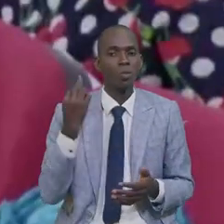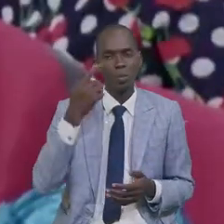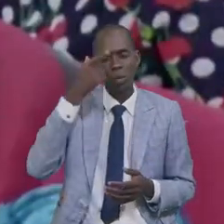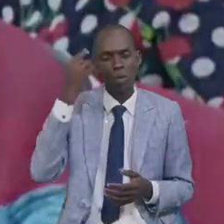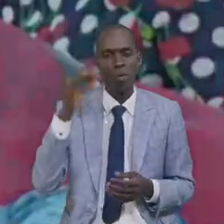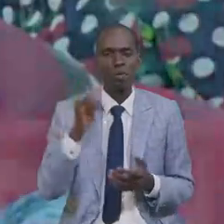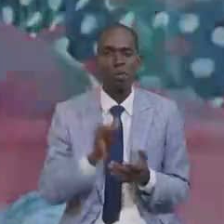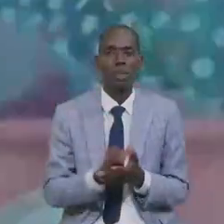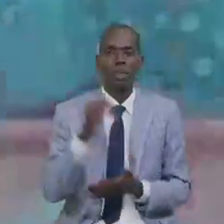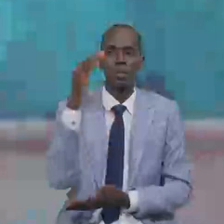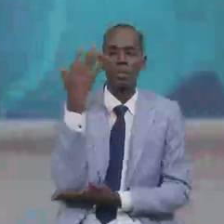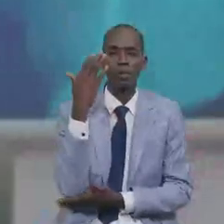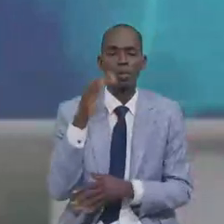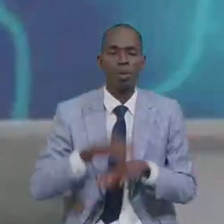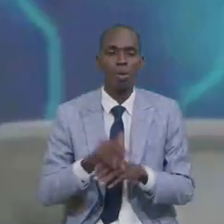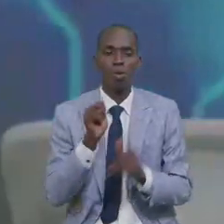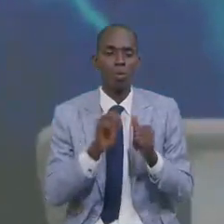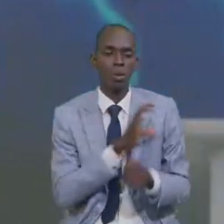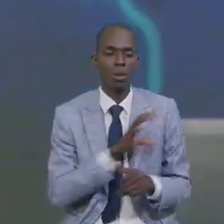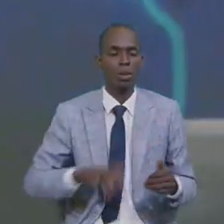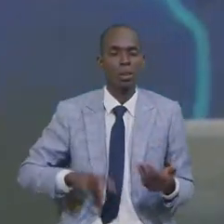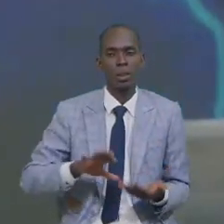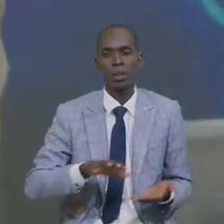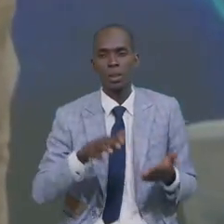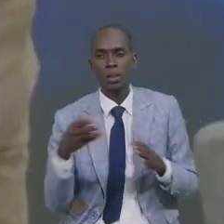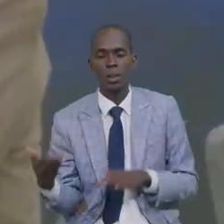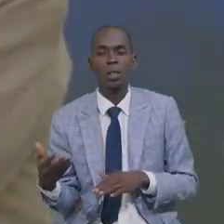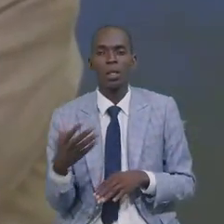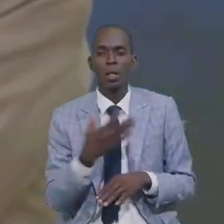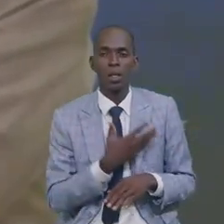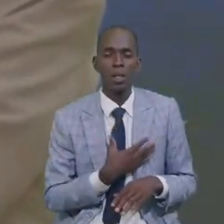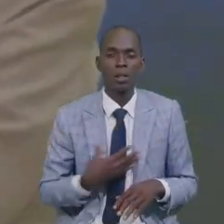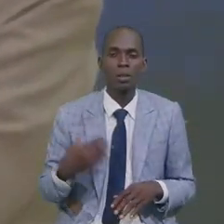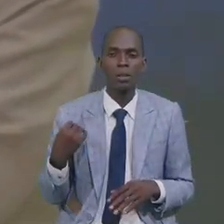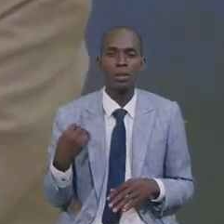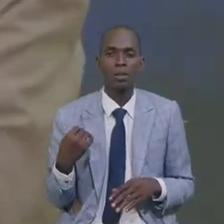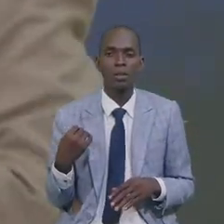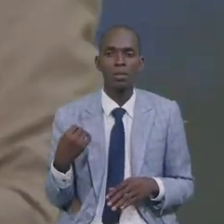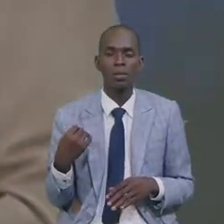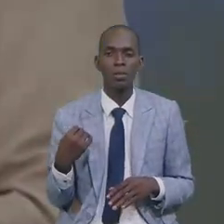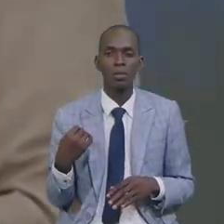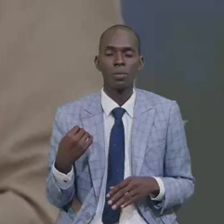cause de ce bois sur lequel il est mort. Et ils l'ont mis là.